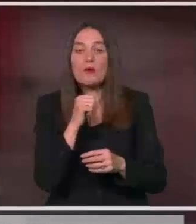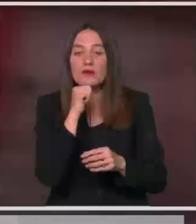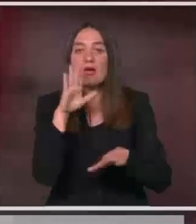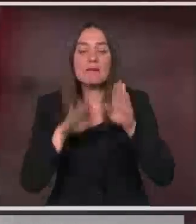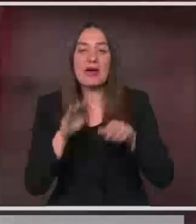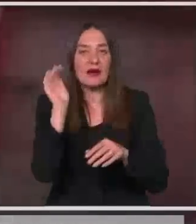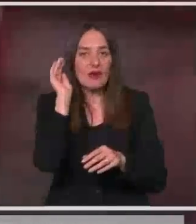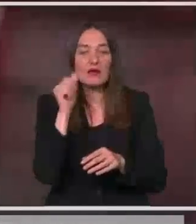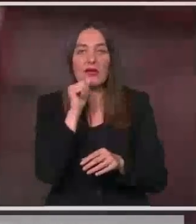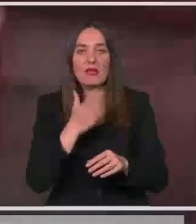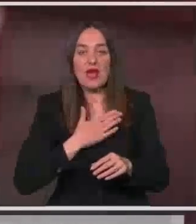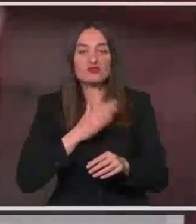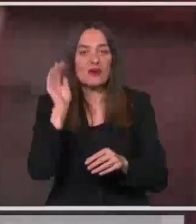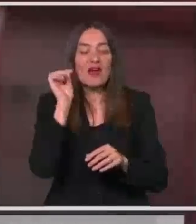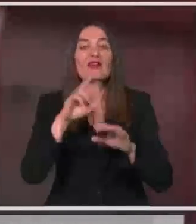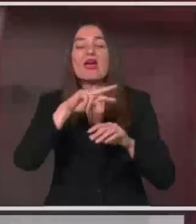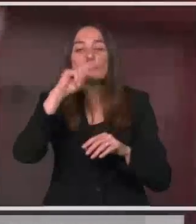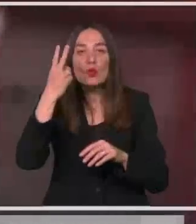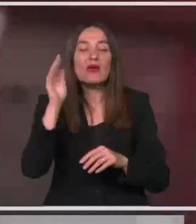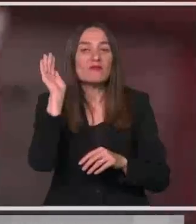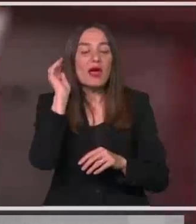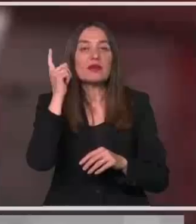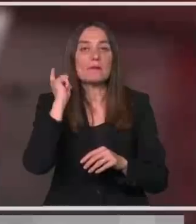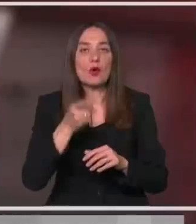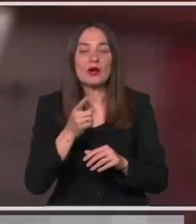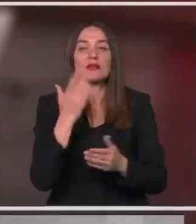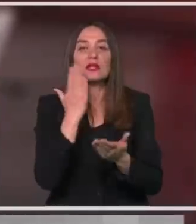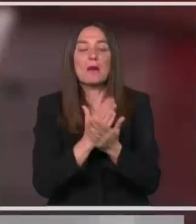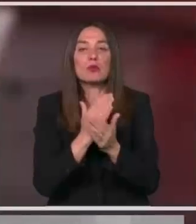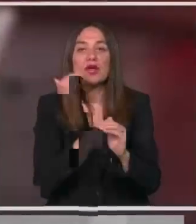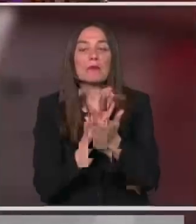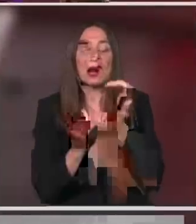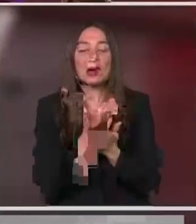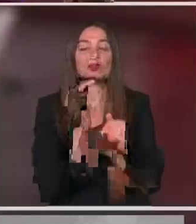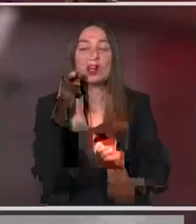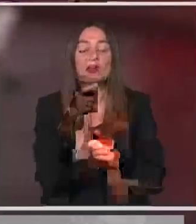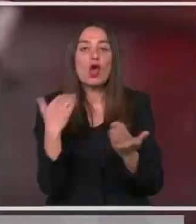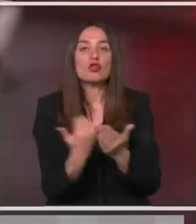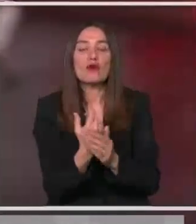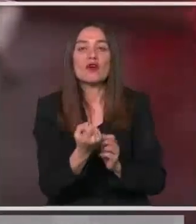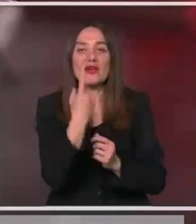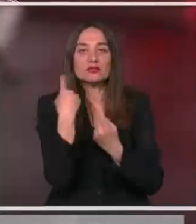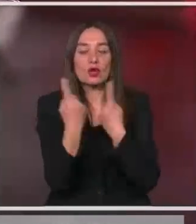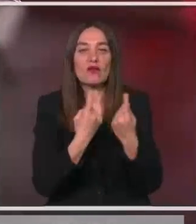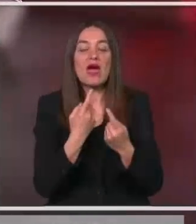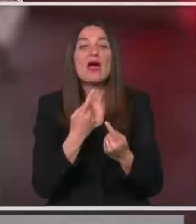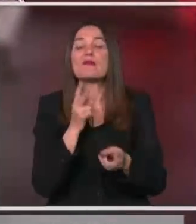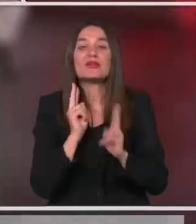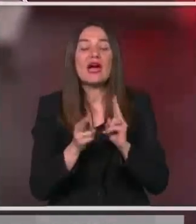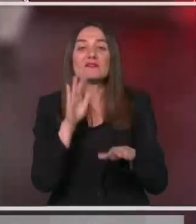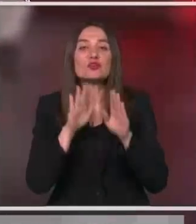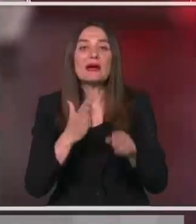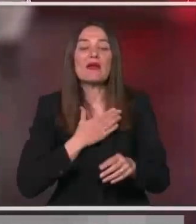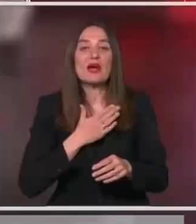mere vlade i naše vlade i svih drugih vlada morati da budu prilagođene toj novonastaloj situaciji. A kakve su mere naše